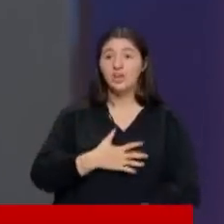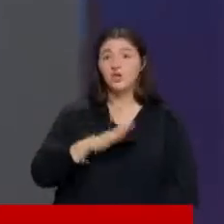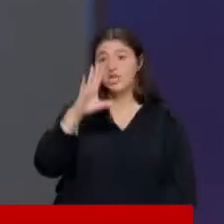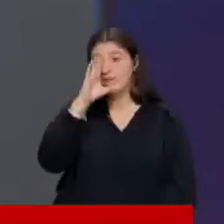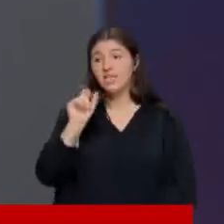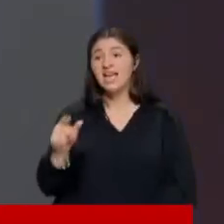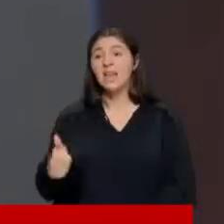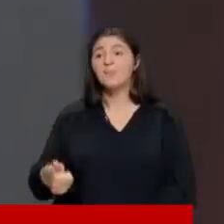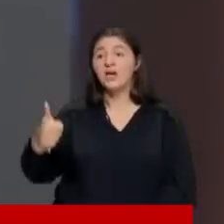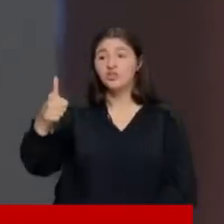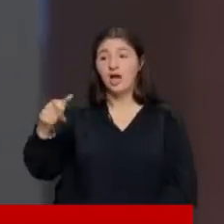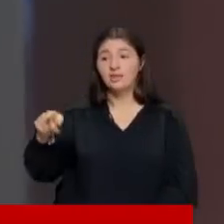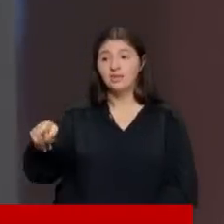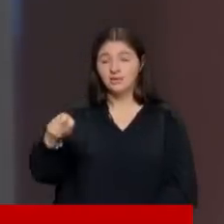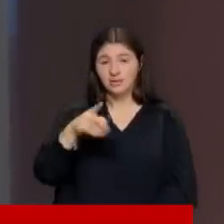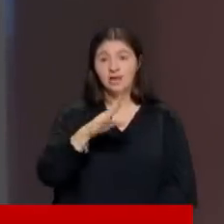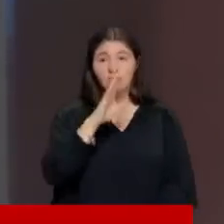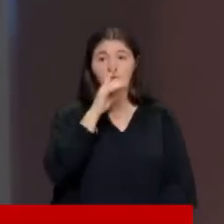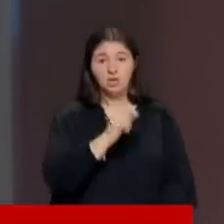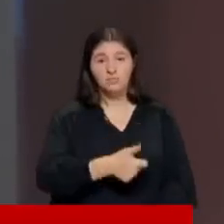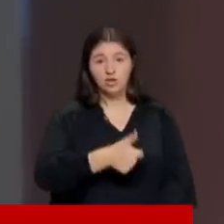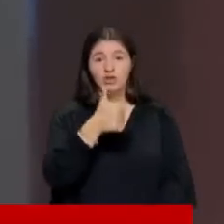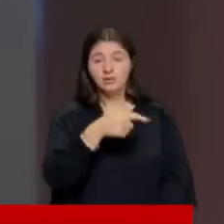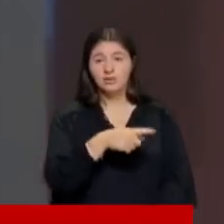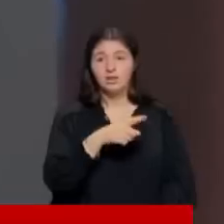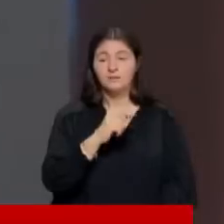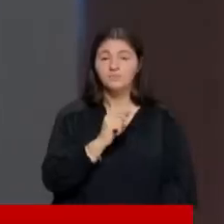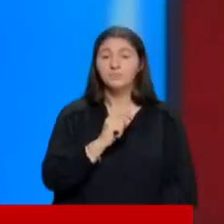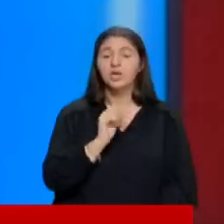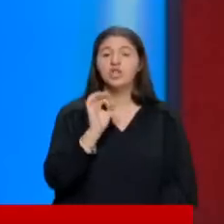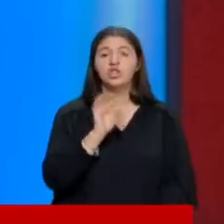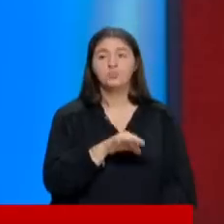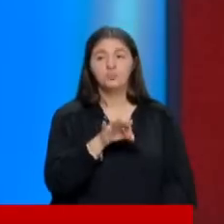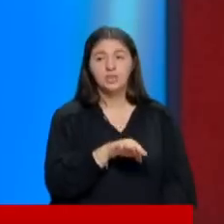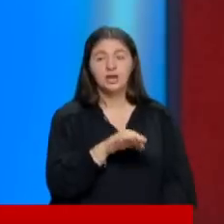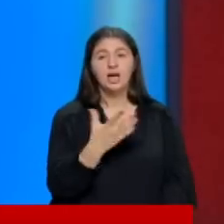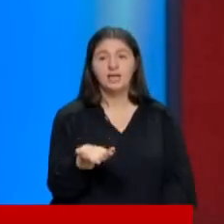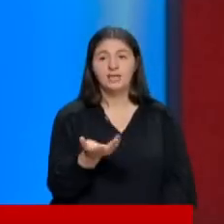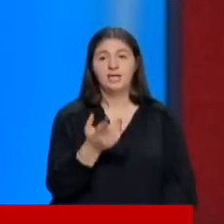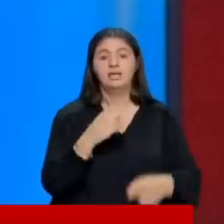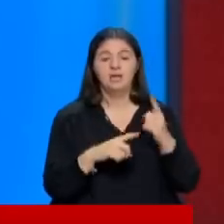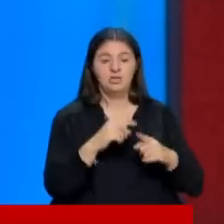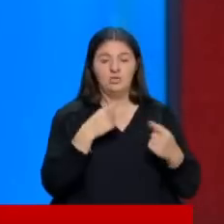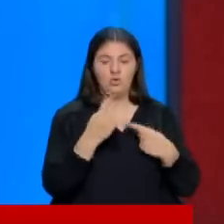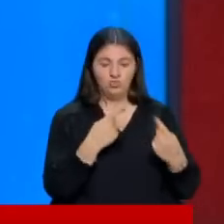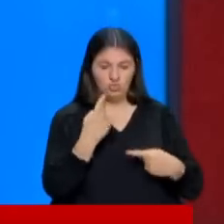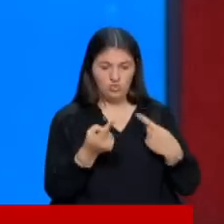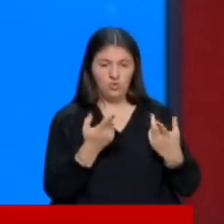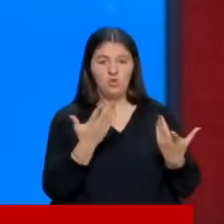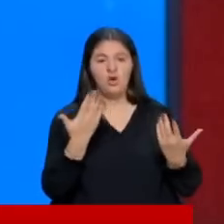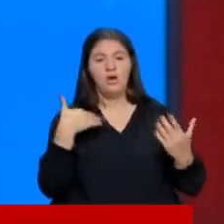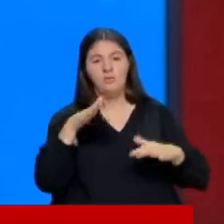İstanbul il başkanlığına İstanbul İl Başkanı Evet şimdi Hani siyaset konuşuluyor